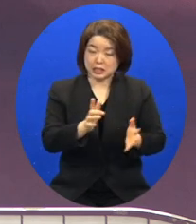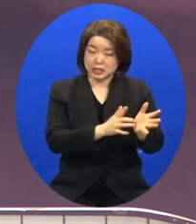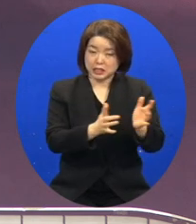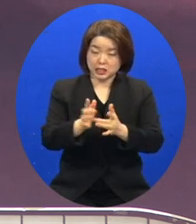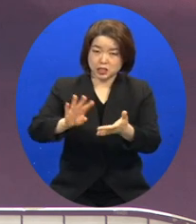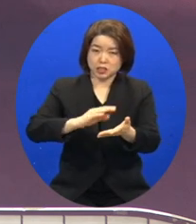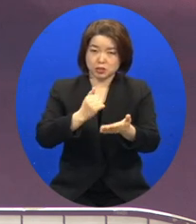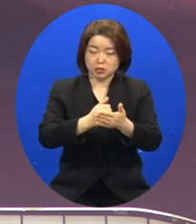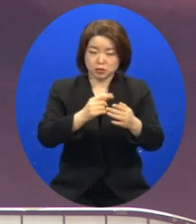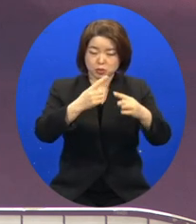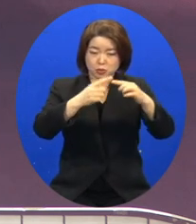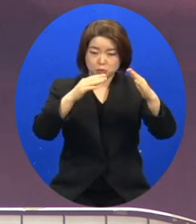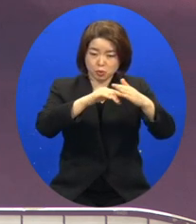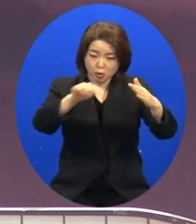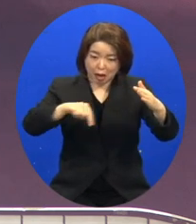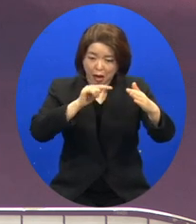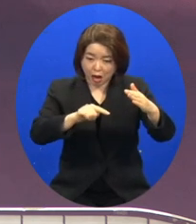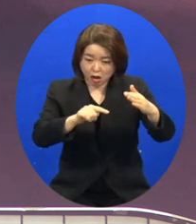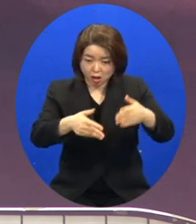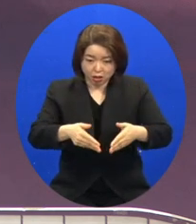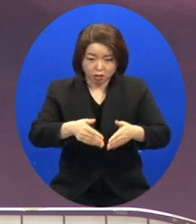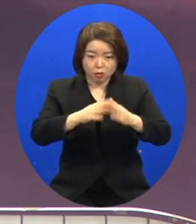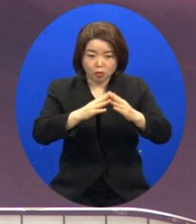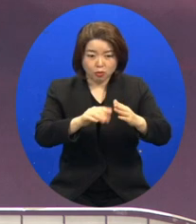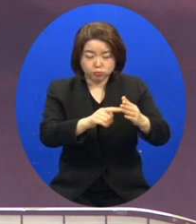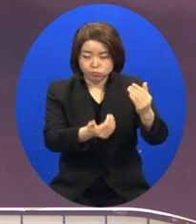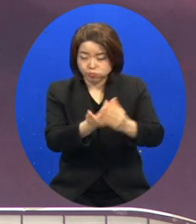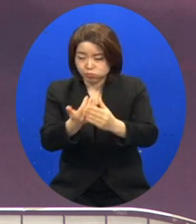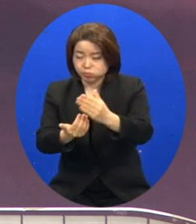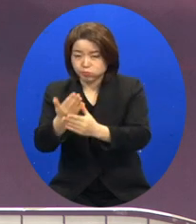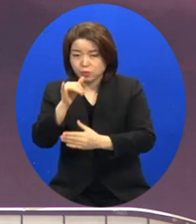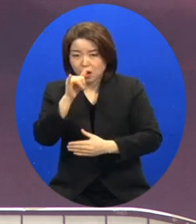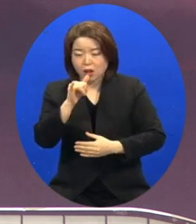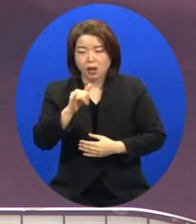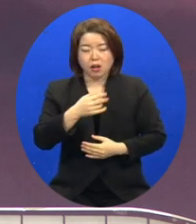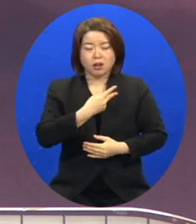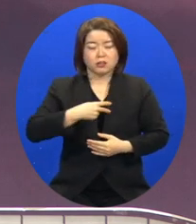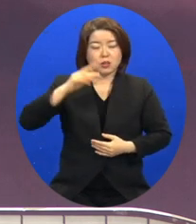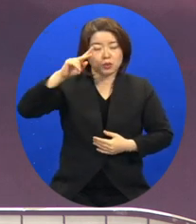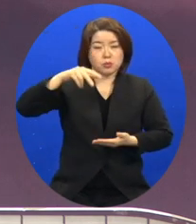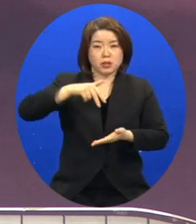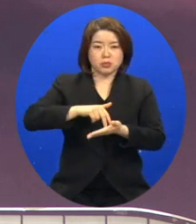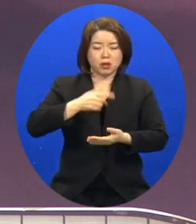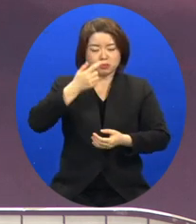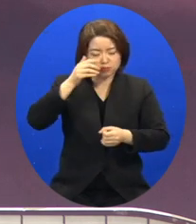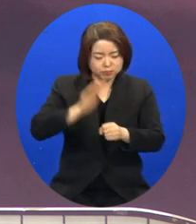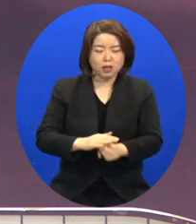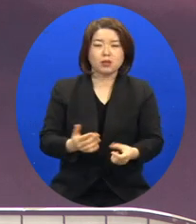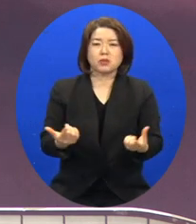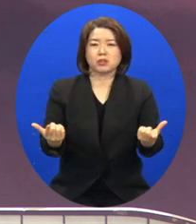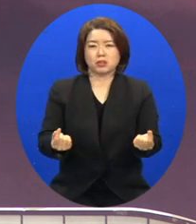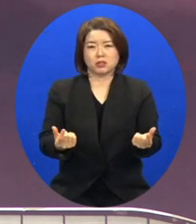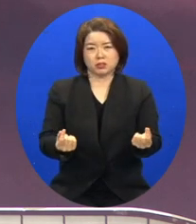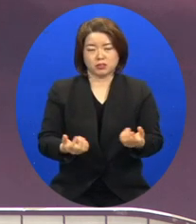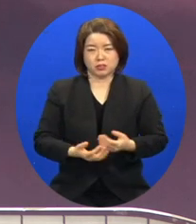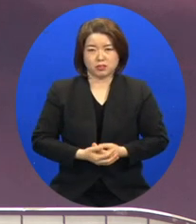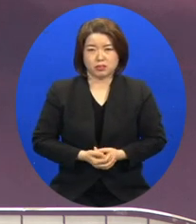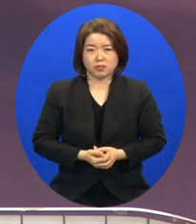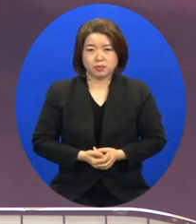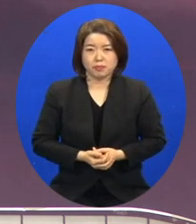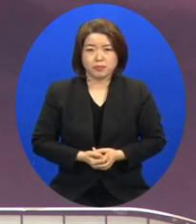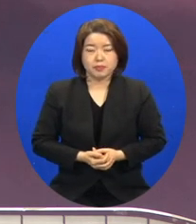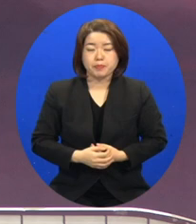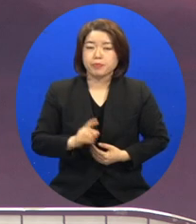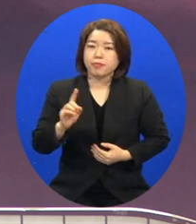그대로 일어나고 있으니 사도바울 로서는 기가 막힐 입시 5 여러분 어떤